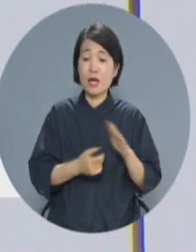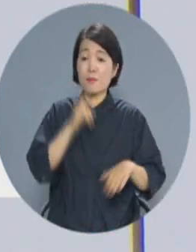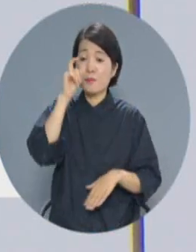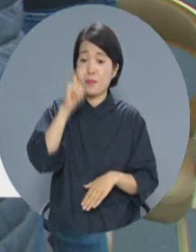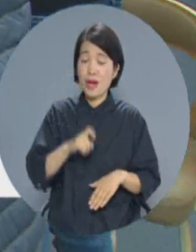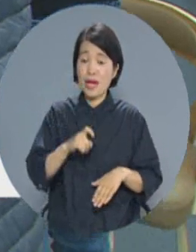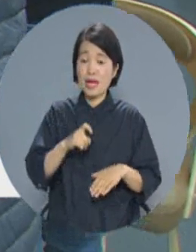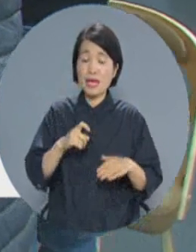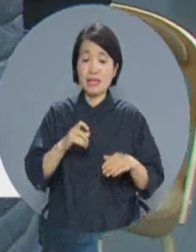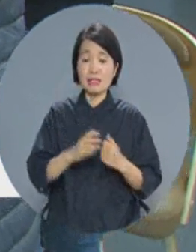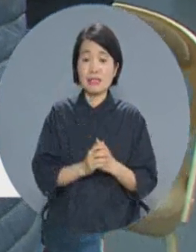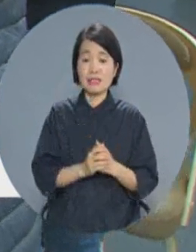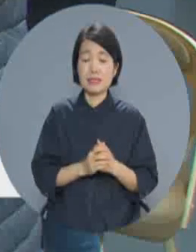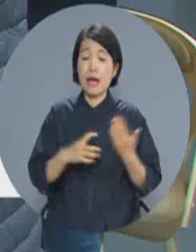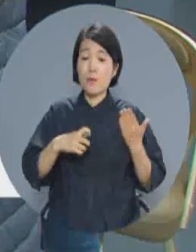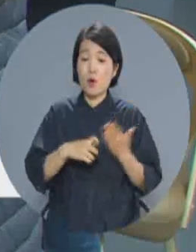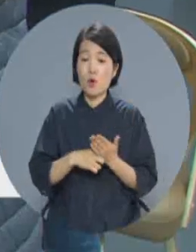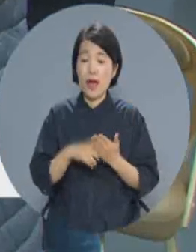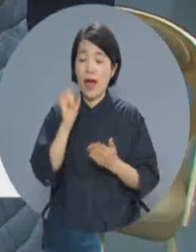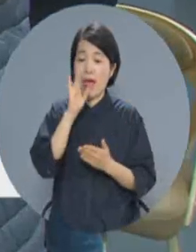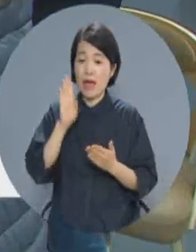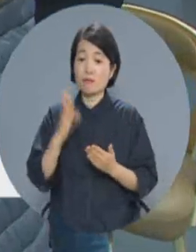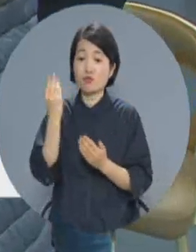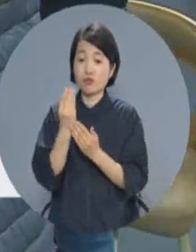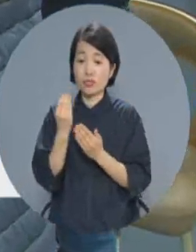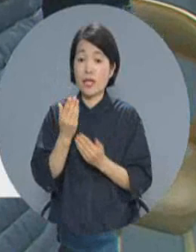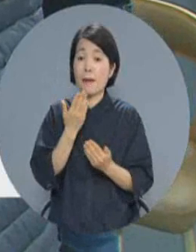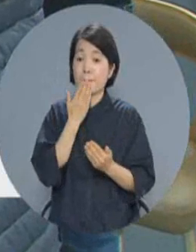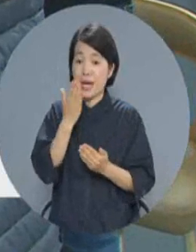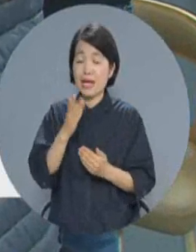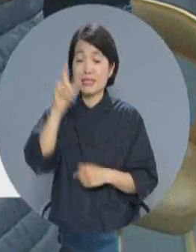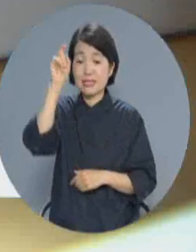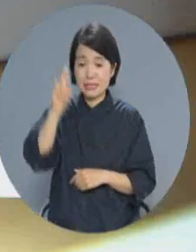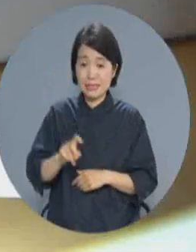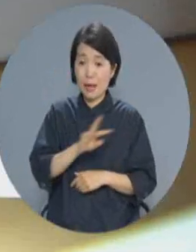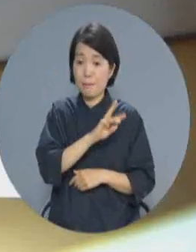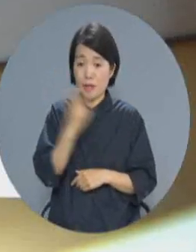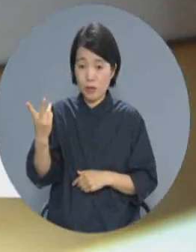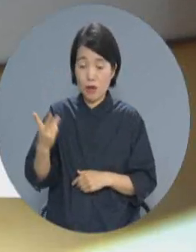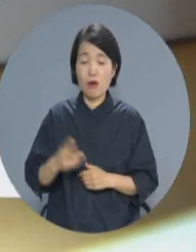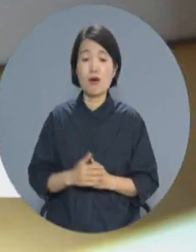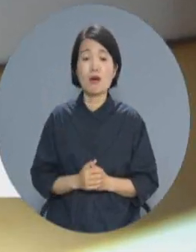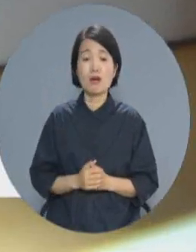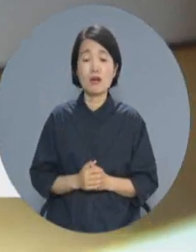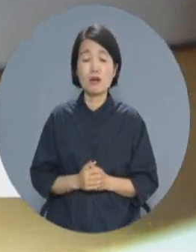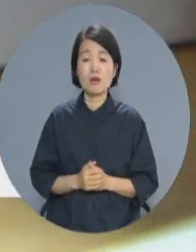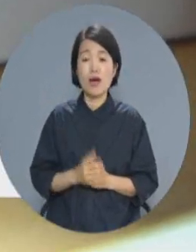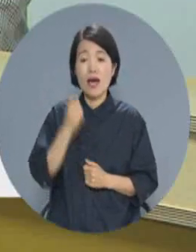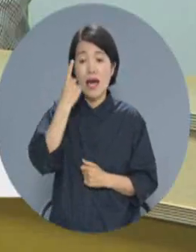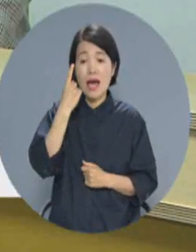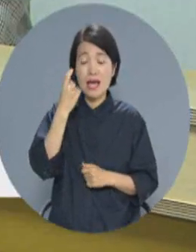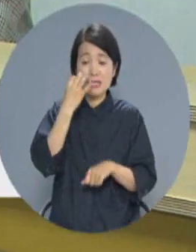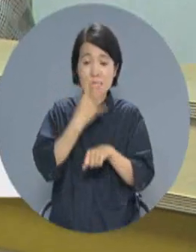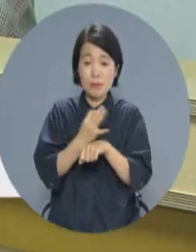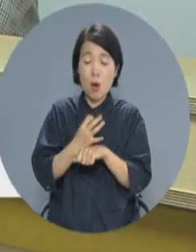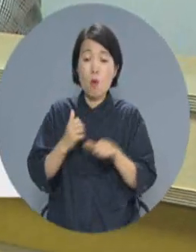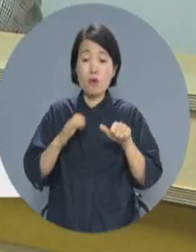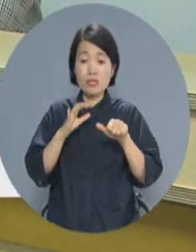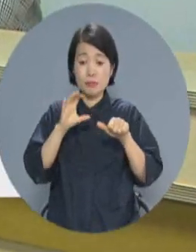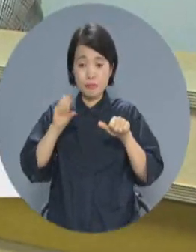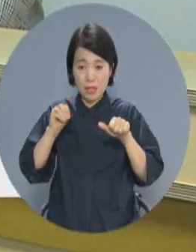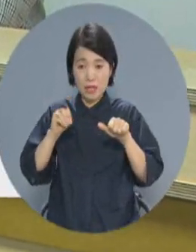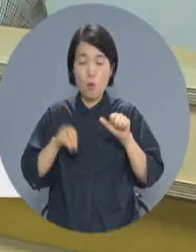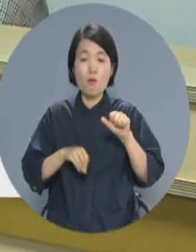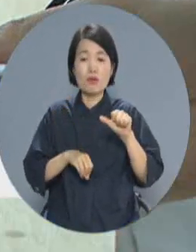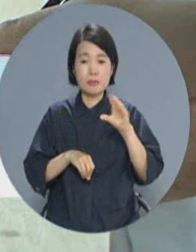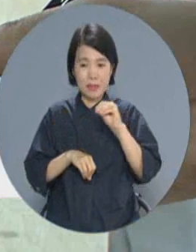광양사랑 상품권을 모바일 앱을 통해 충전할 수 있는 체크카드 형태로 변경하고 월 구입 한도를 50만 원에서